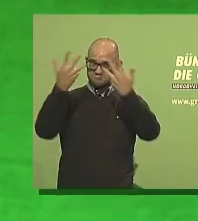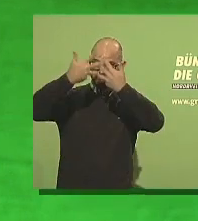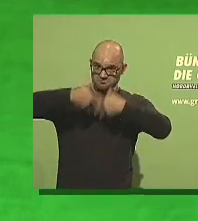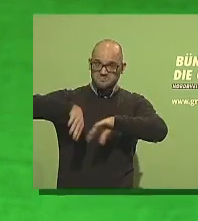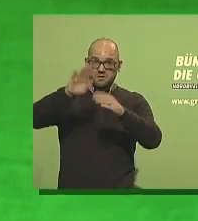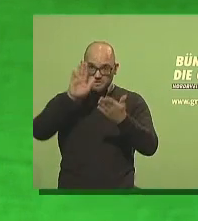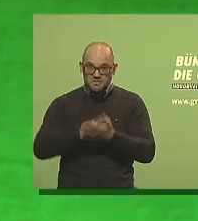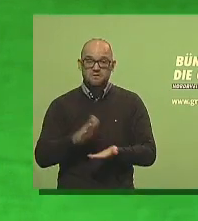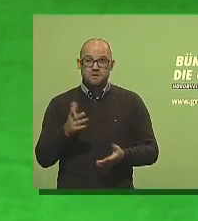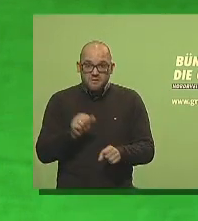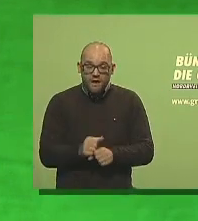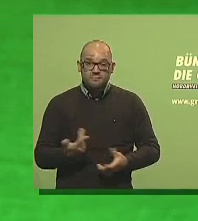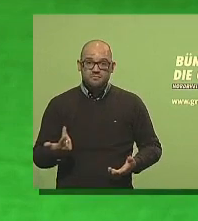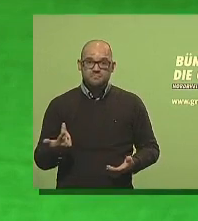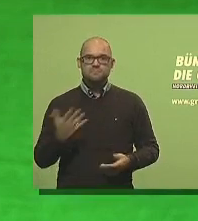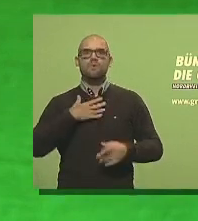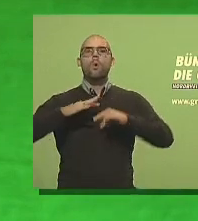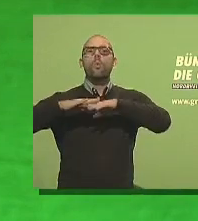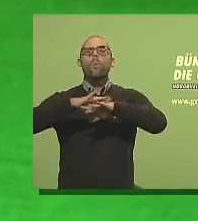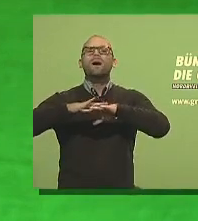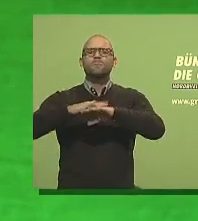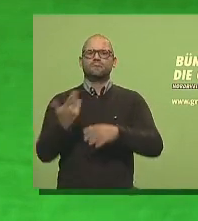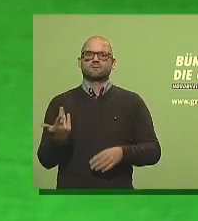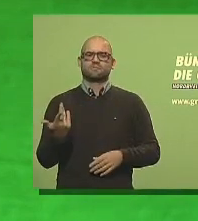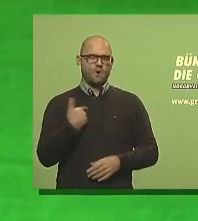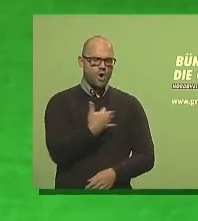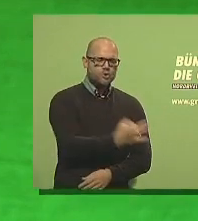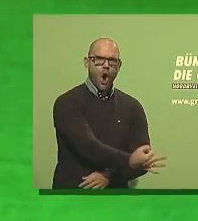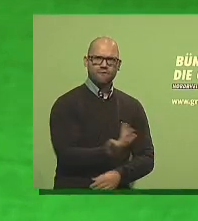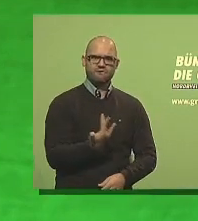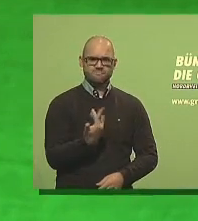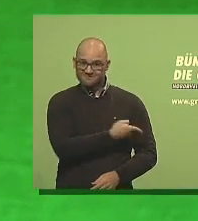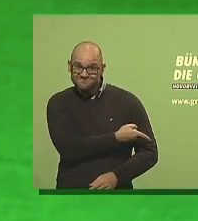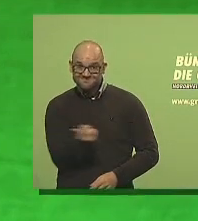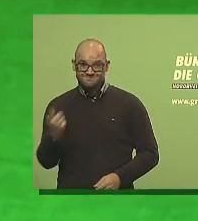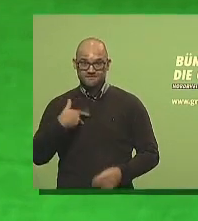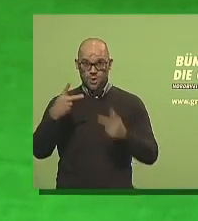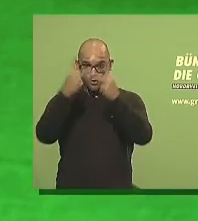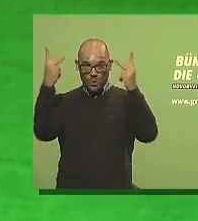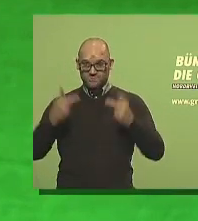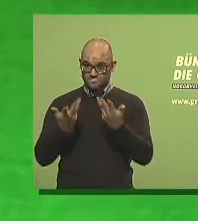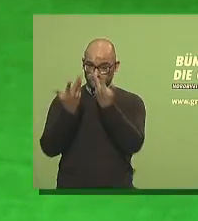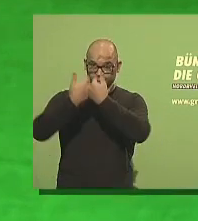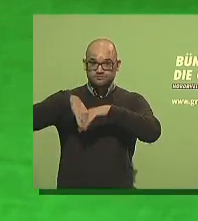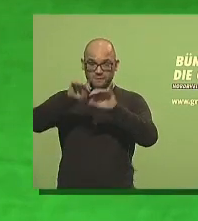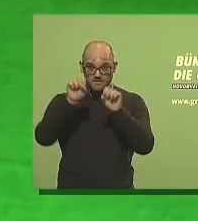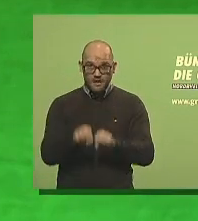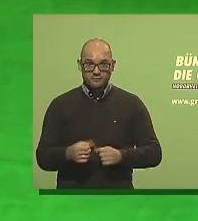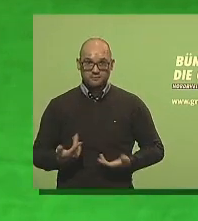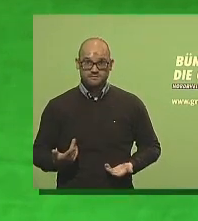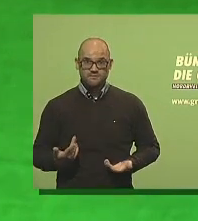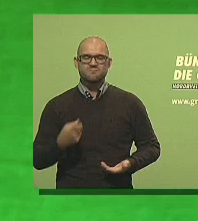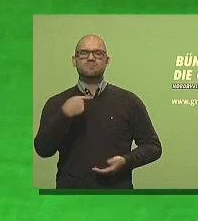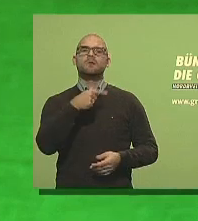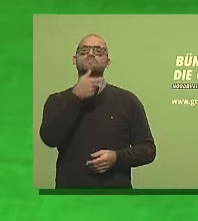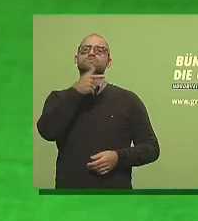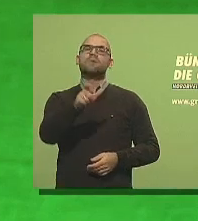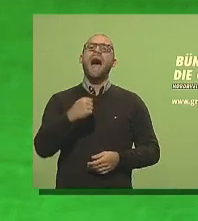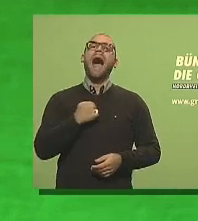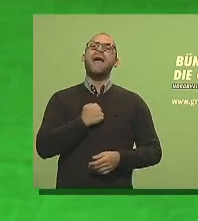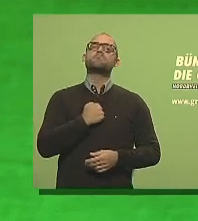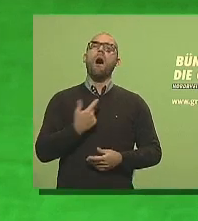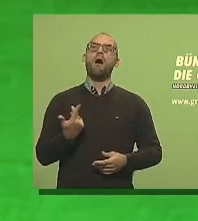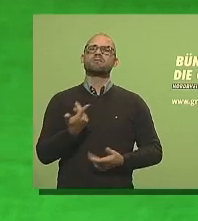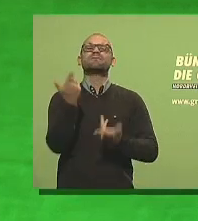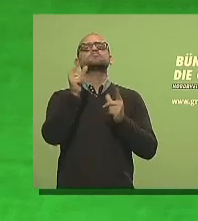funktionieren, wenn man im Pott lebt, wenn man im Dorf lebt, und was wir eigentlich mit Heimat meinen, wenn wir davon reden. Nichts Altbackenes